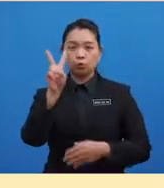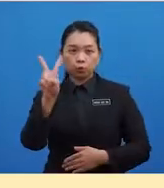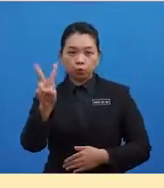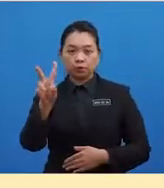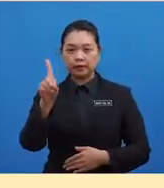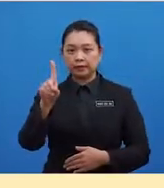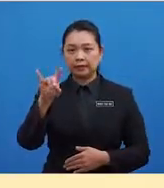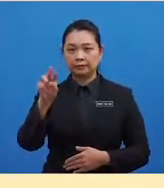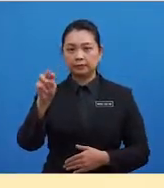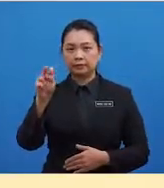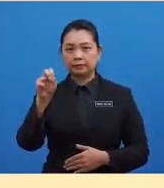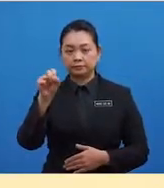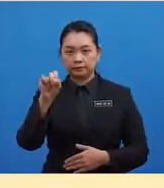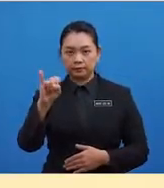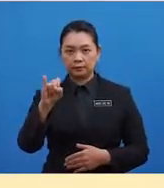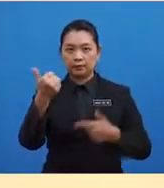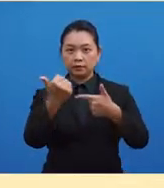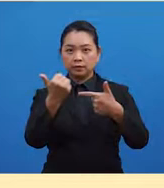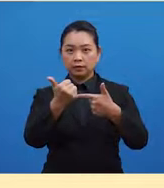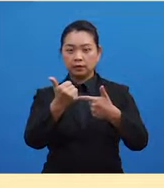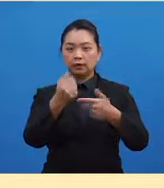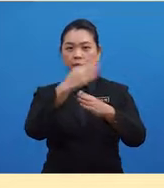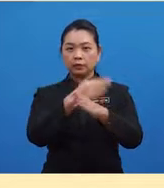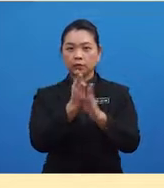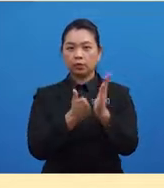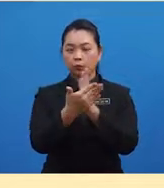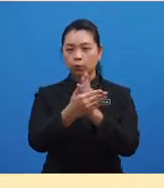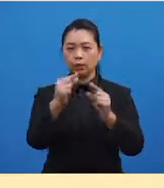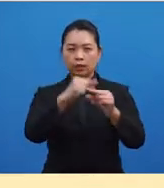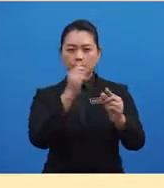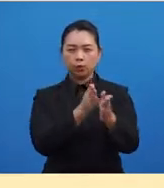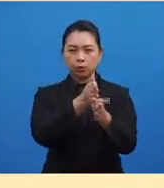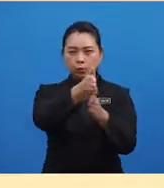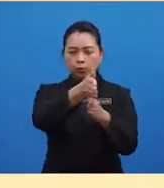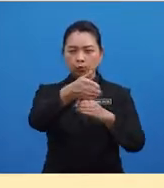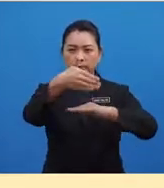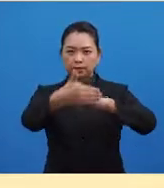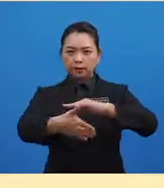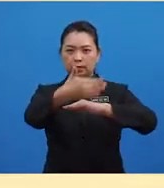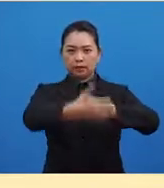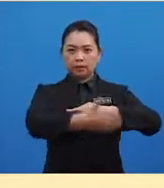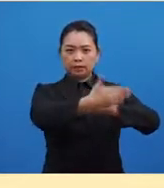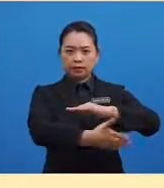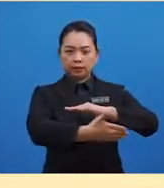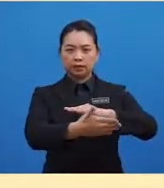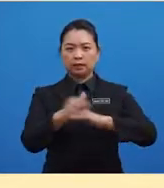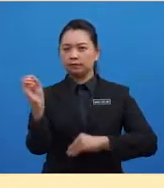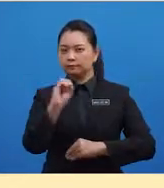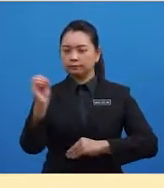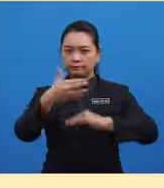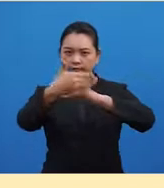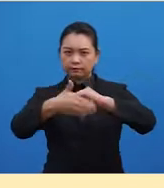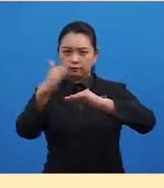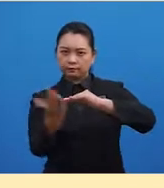yang tertutup, yang kedua dibentuk oleh garis lurus sebagai sisinya dan akhir sekali tidak mempunyai sisi